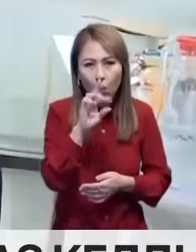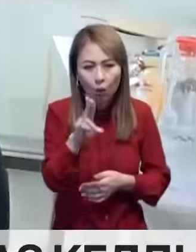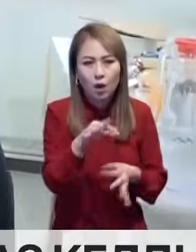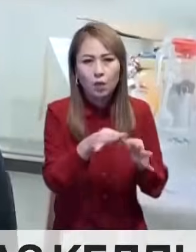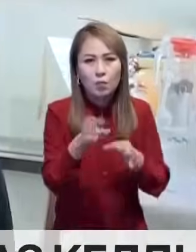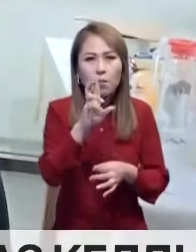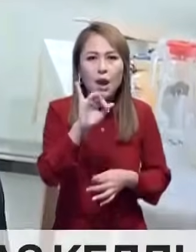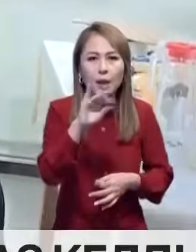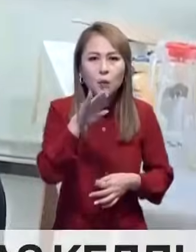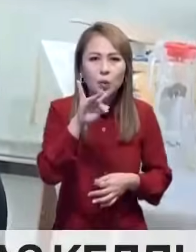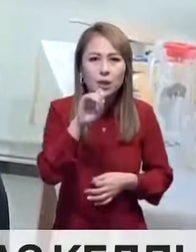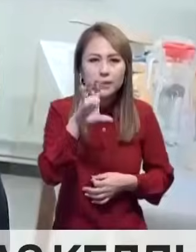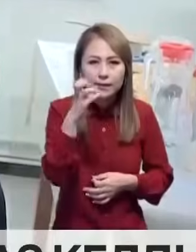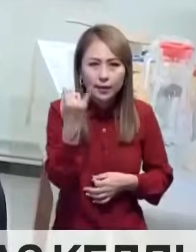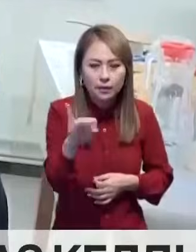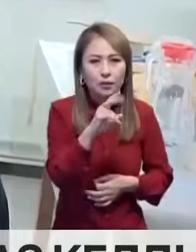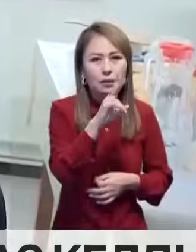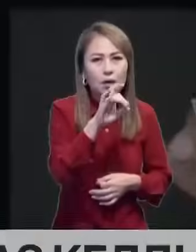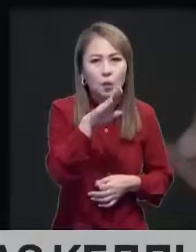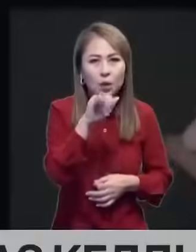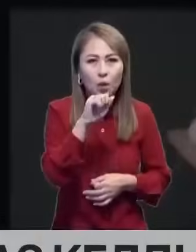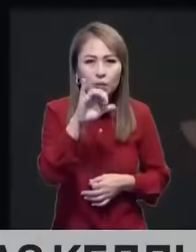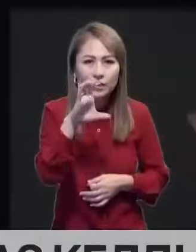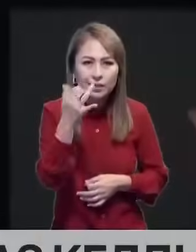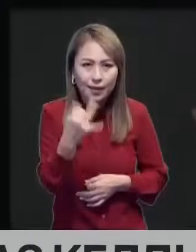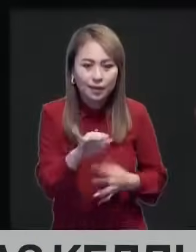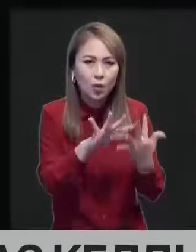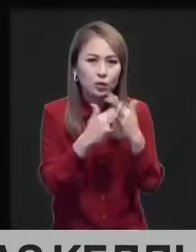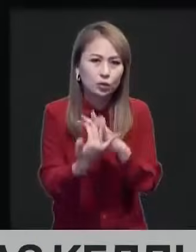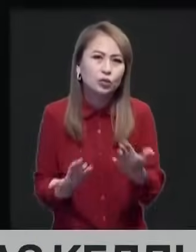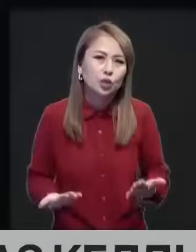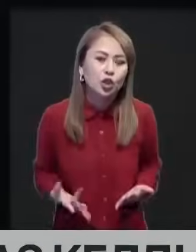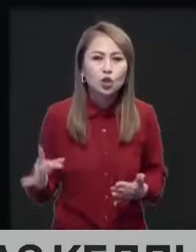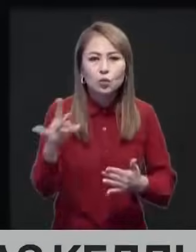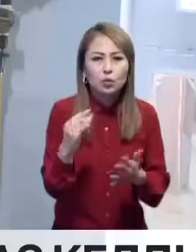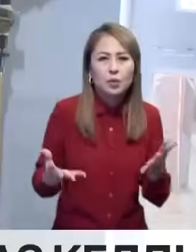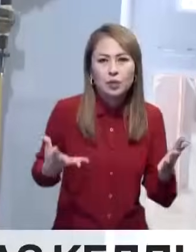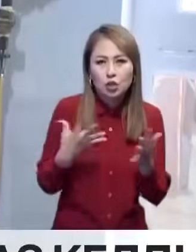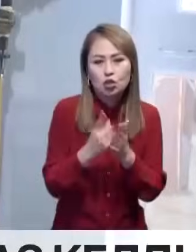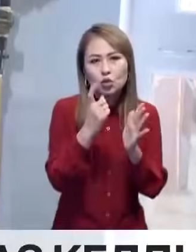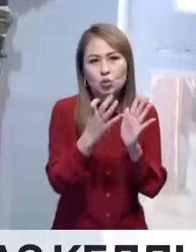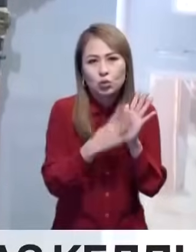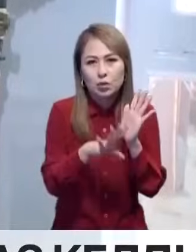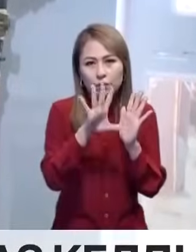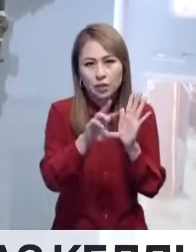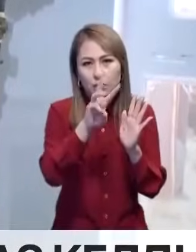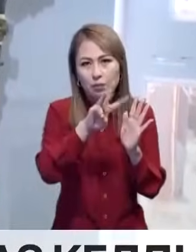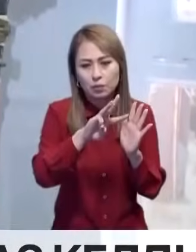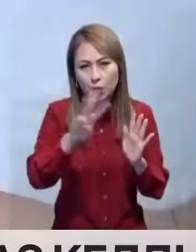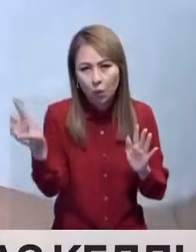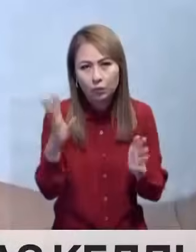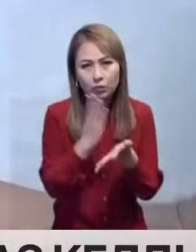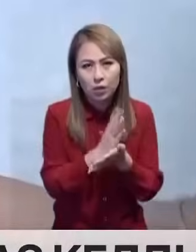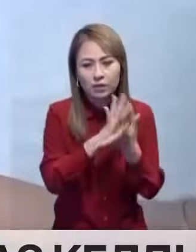ауданындағы Байтурасай мен Қаратаусай ауылдарына құбыр тартуға республикалық бюджеттен 195 миллион теңге бөлінді.